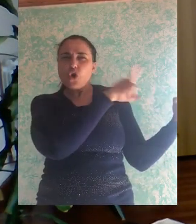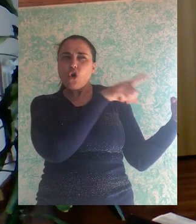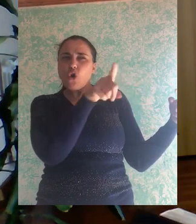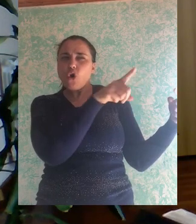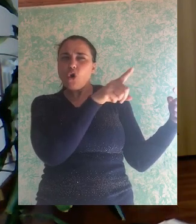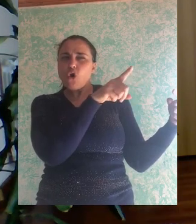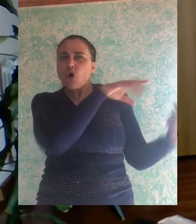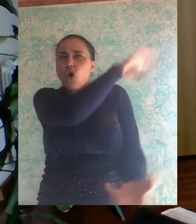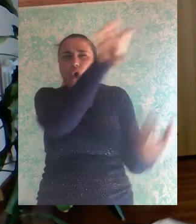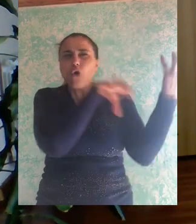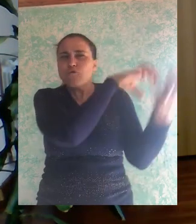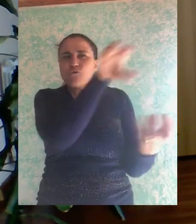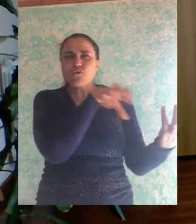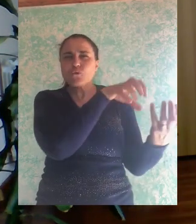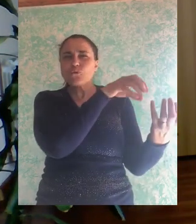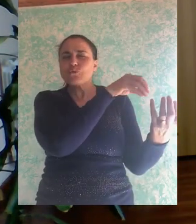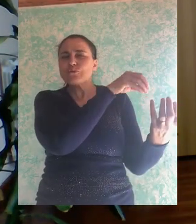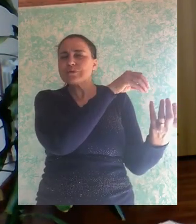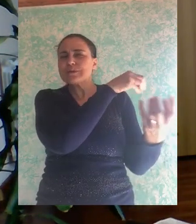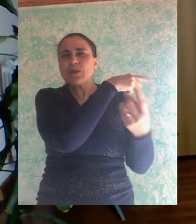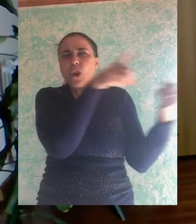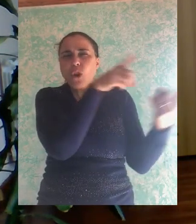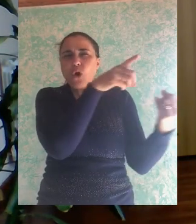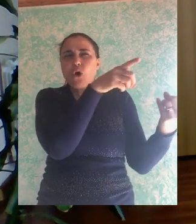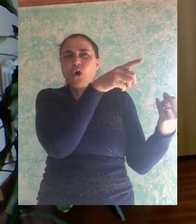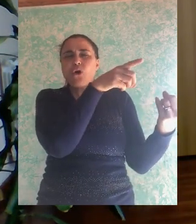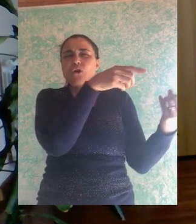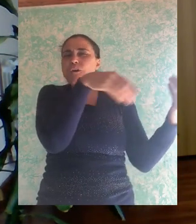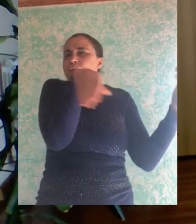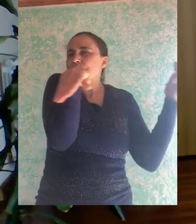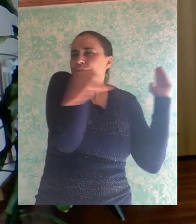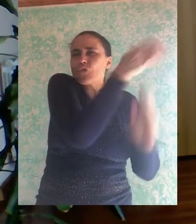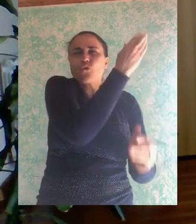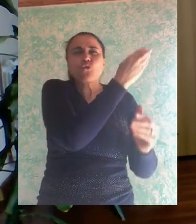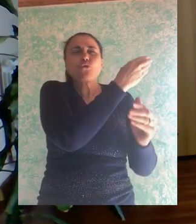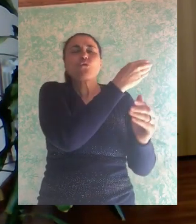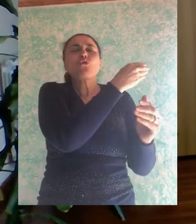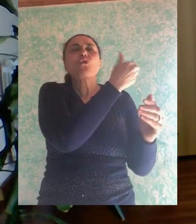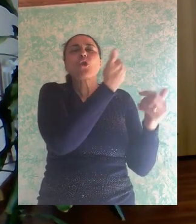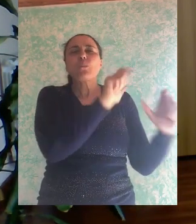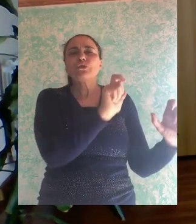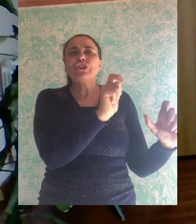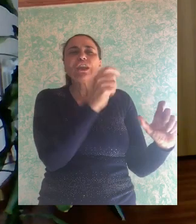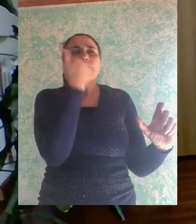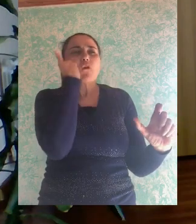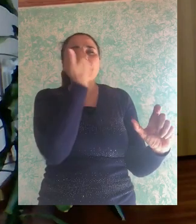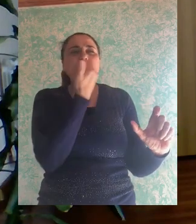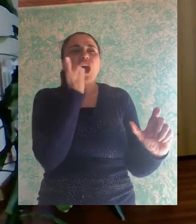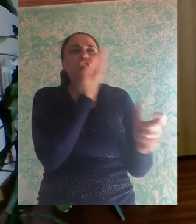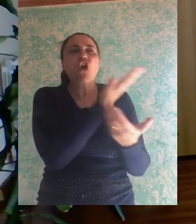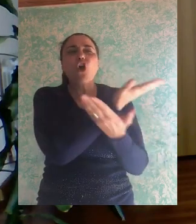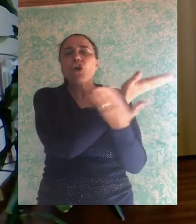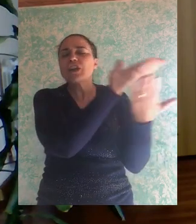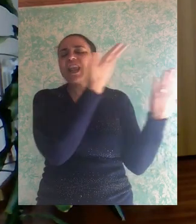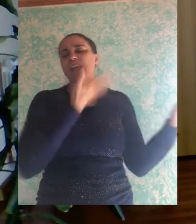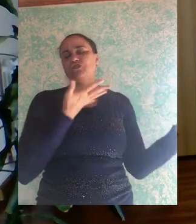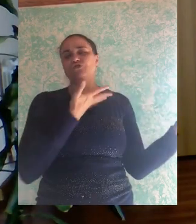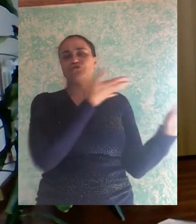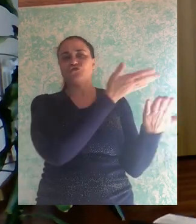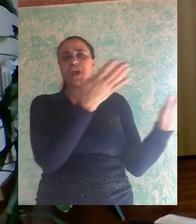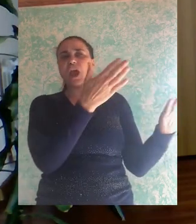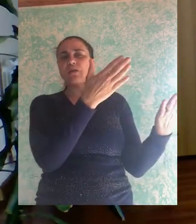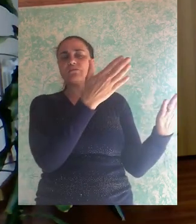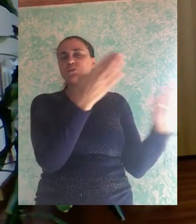e grandemente smariti voltino le spalle per la vergogna in un